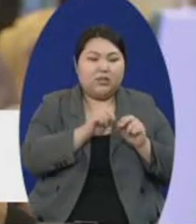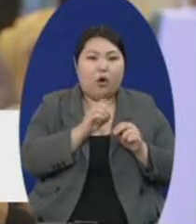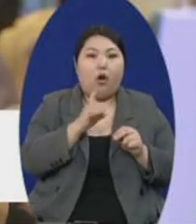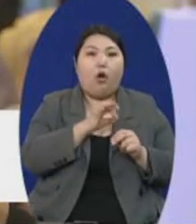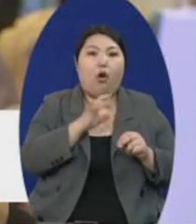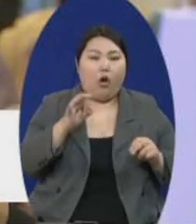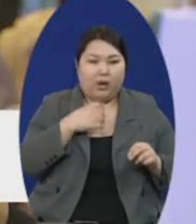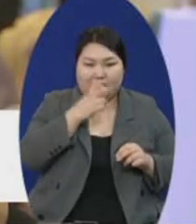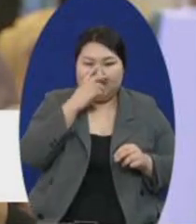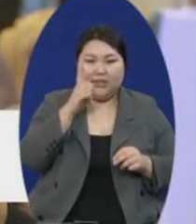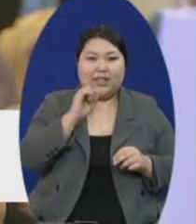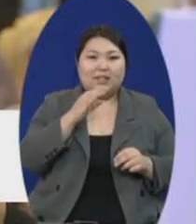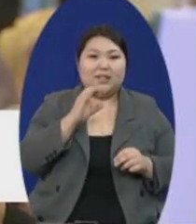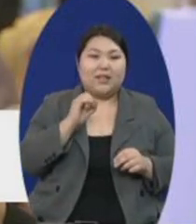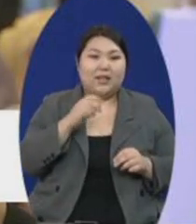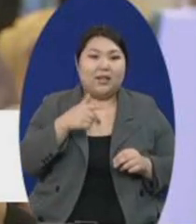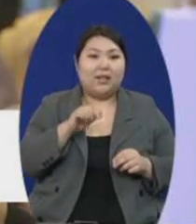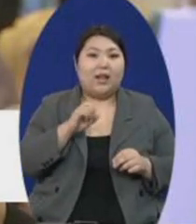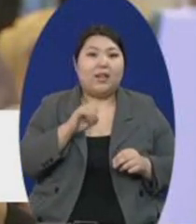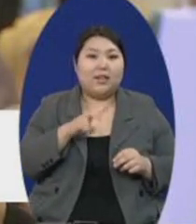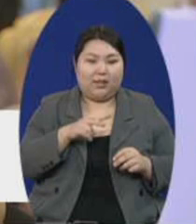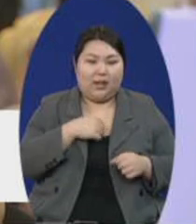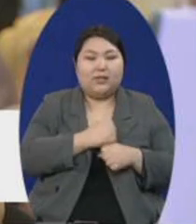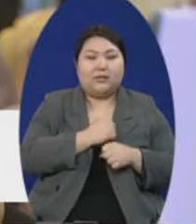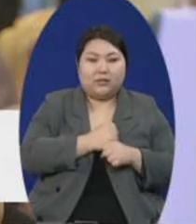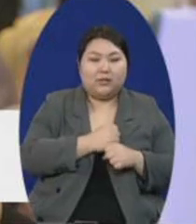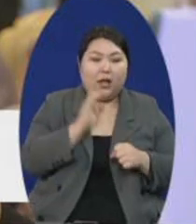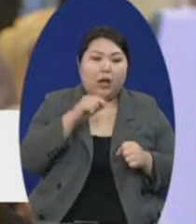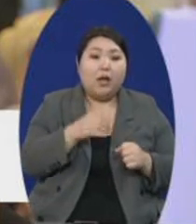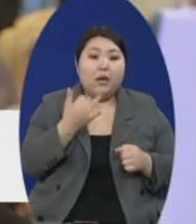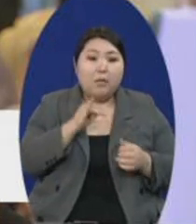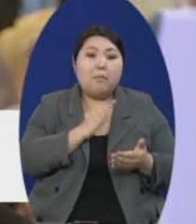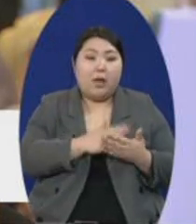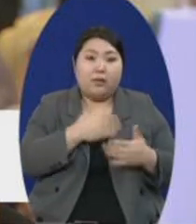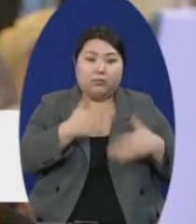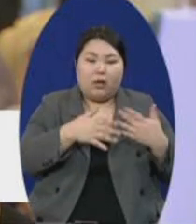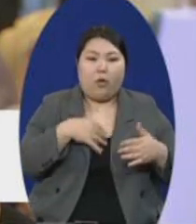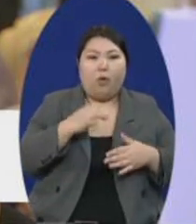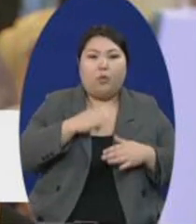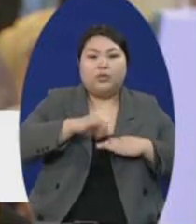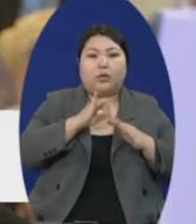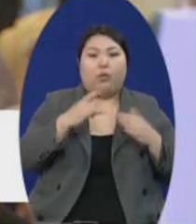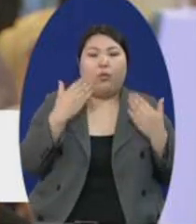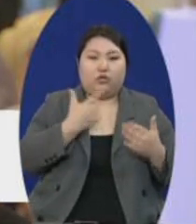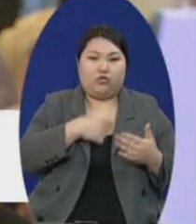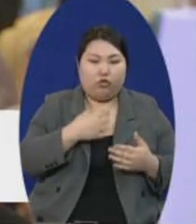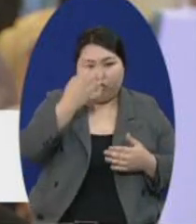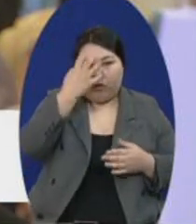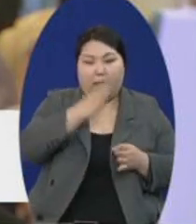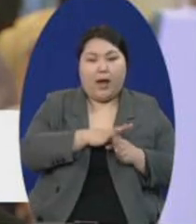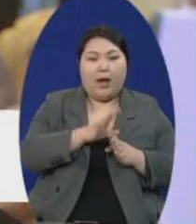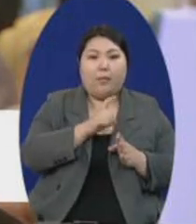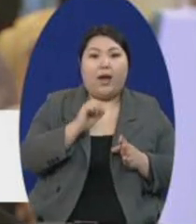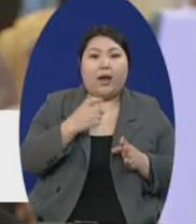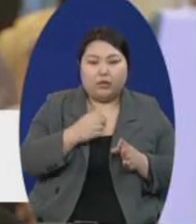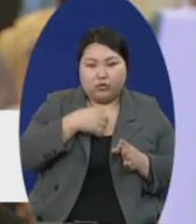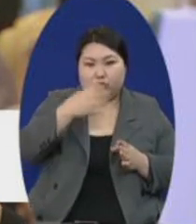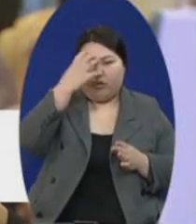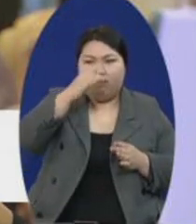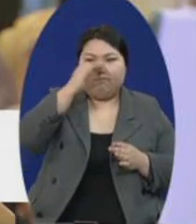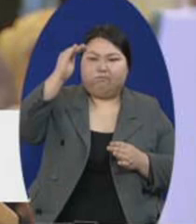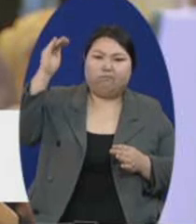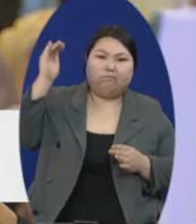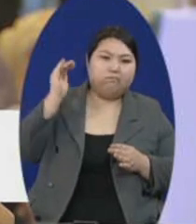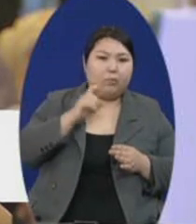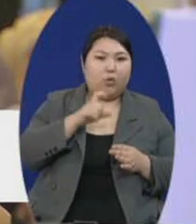Хяналтын засаглалын засаглал гэж ажилладаг. Ингэж нэг их хурлын гишүүд, төрийн албаа хаагчид, төрийн өндөр албаны